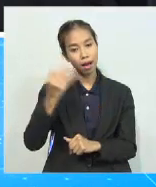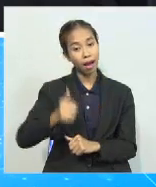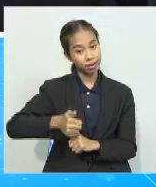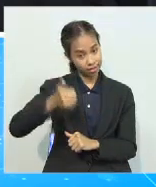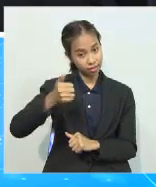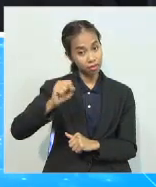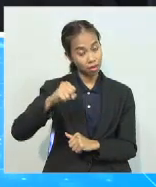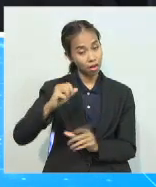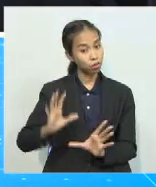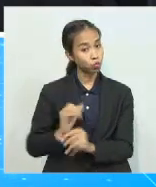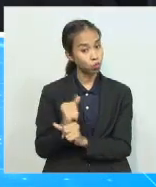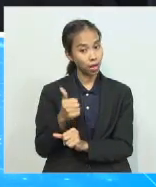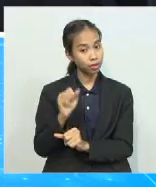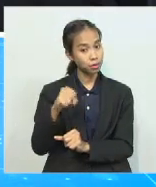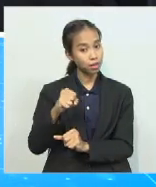รุปอย่างนี้เลยได้ไหมคะ